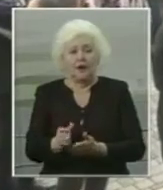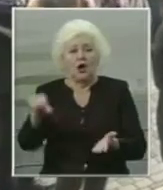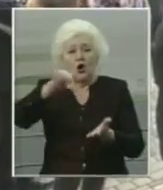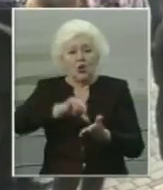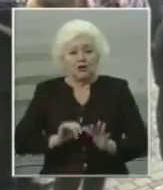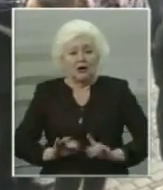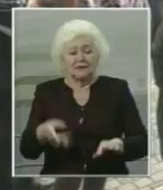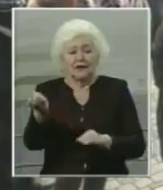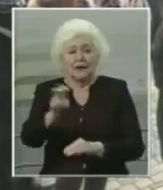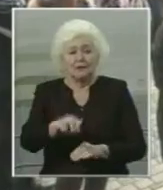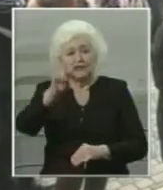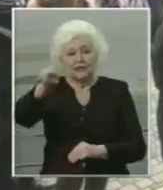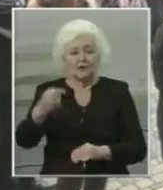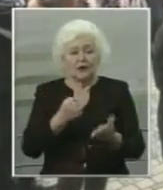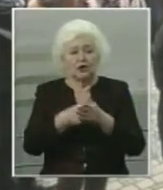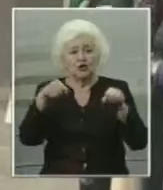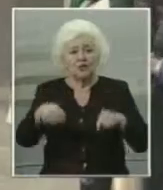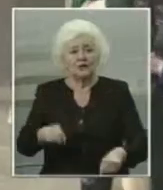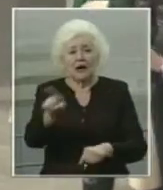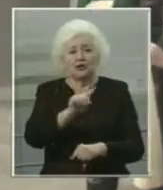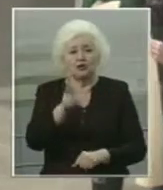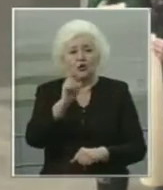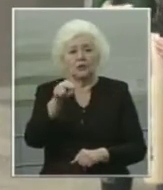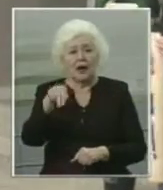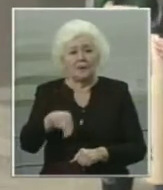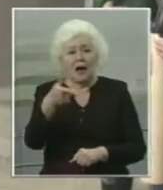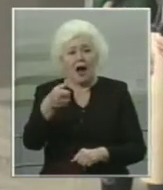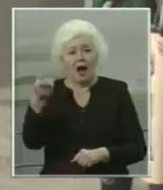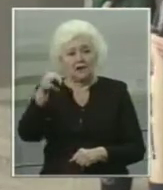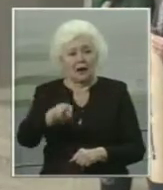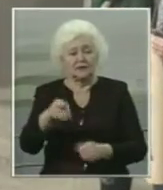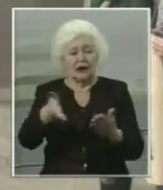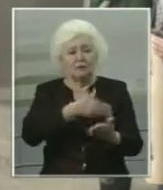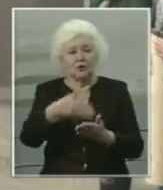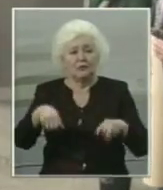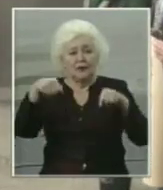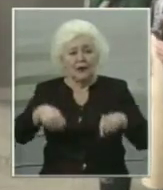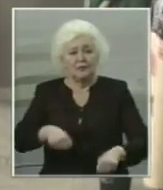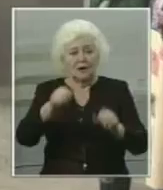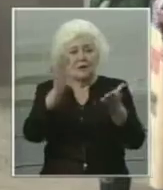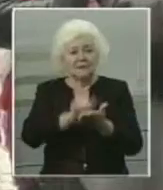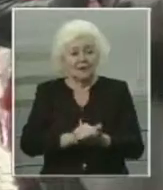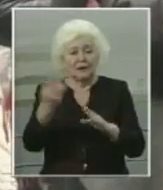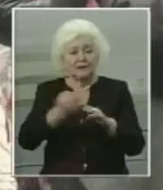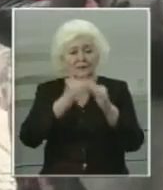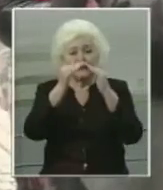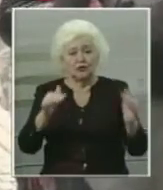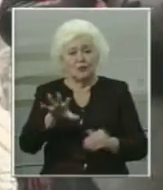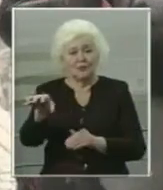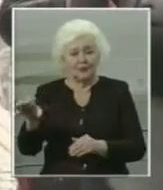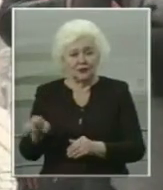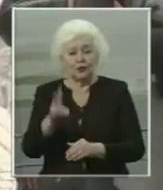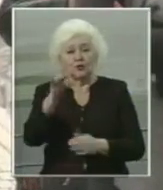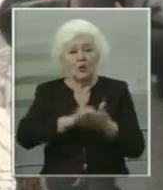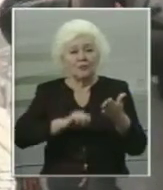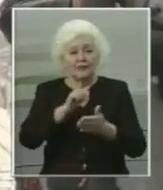Учасники акції прийшли з вимогами до влади, щоб комунальне підприємство «Гарантія» позбавили прав займатися бездомними тваринами. Одна з